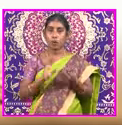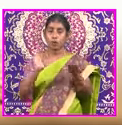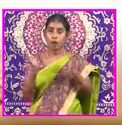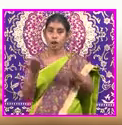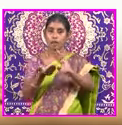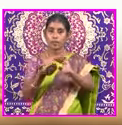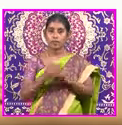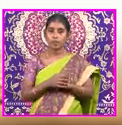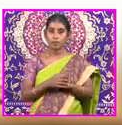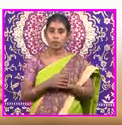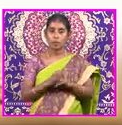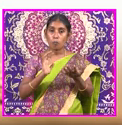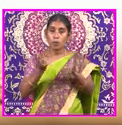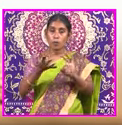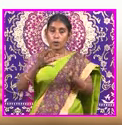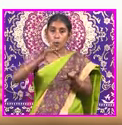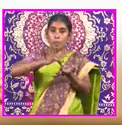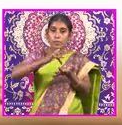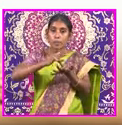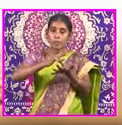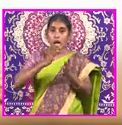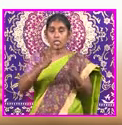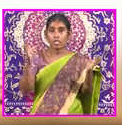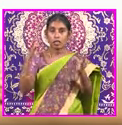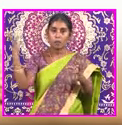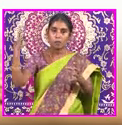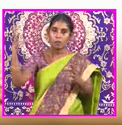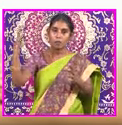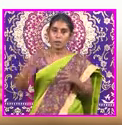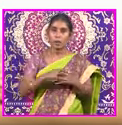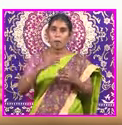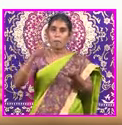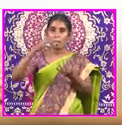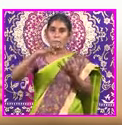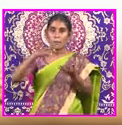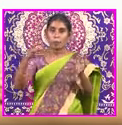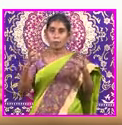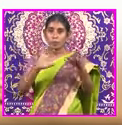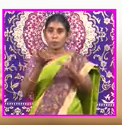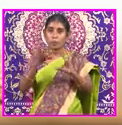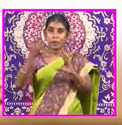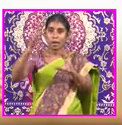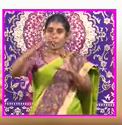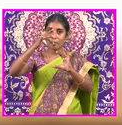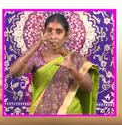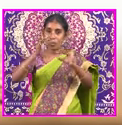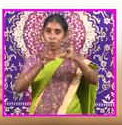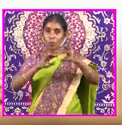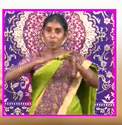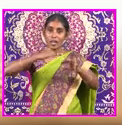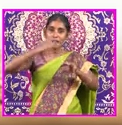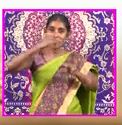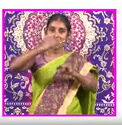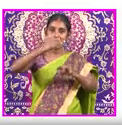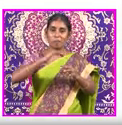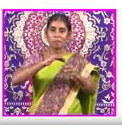வெப்பமாகவும், புவியோட மையத்திலிருந்து துருவ பகுதியை நோக்கி செல்ல செல்ல வெப்பநிலை குறைந்து கொண்டே செல்கிறது. இதுதான் காலநிலையை